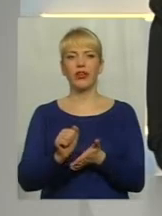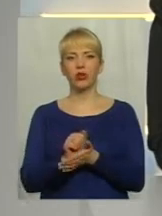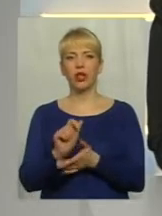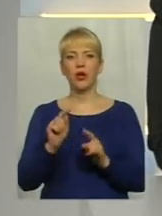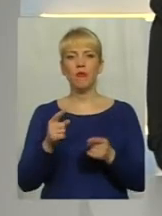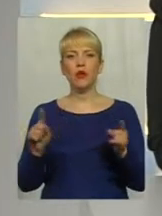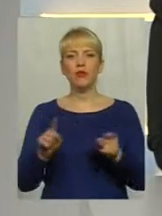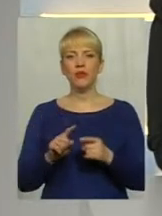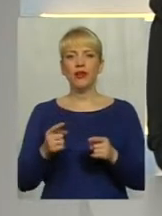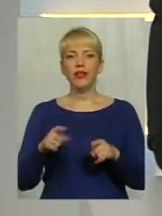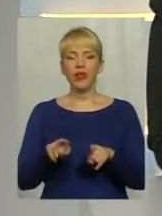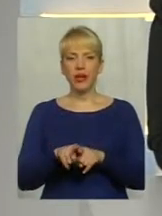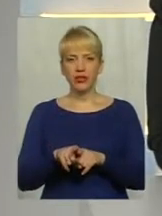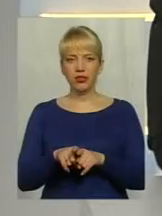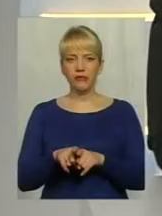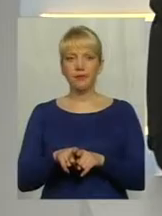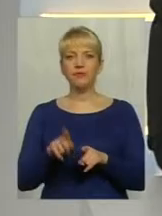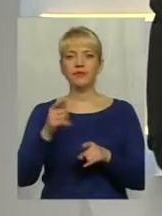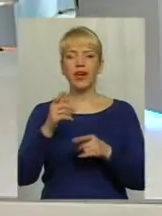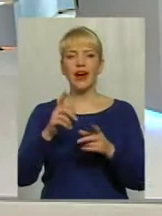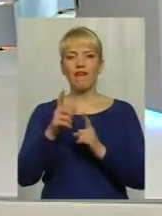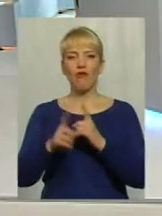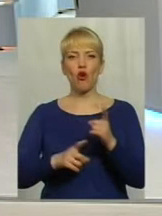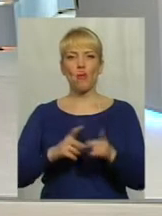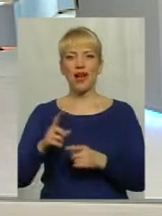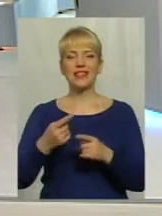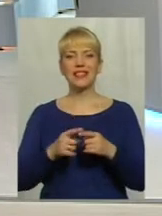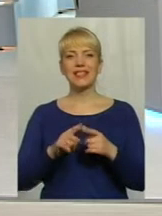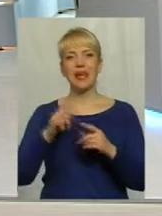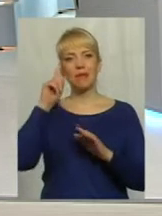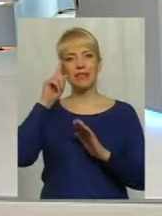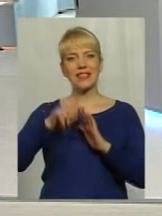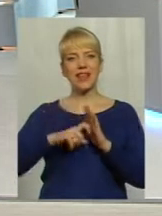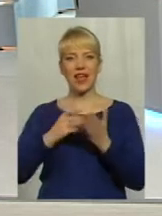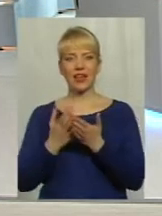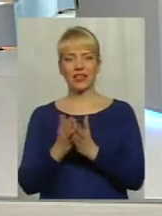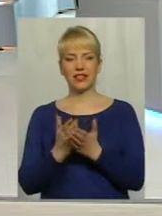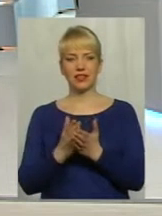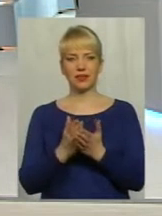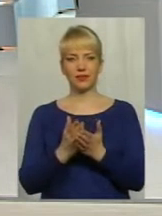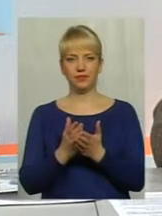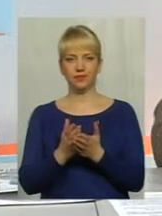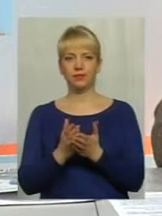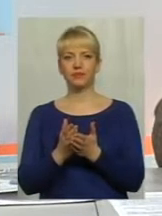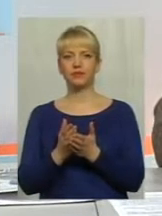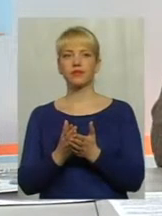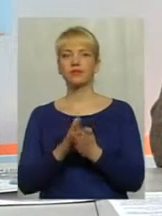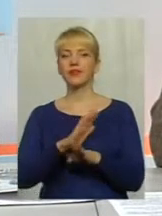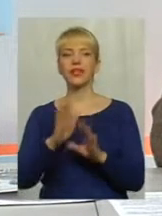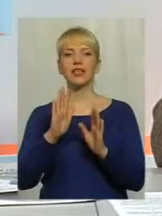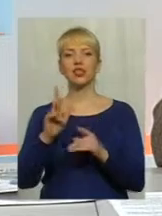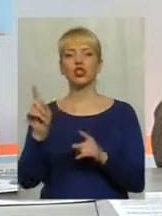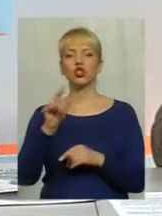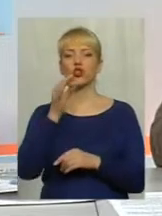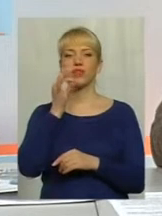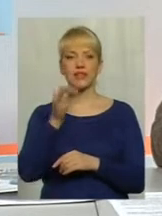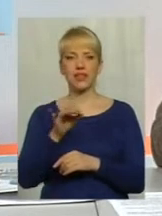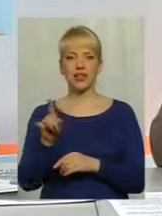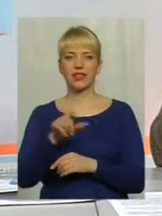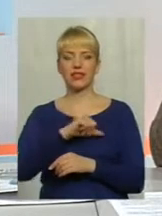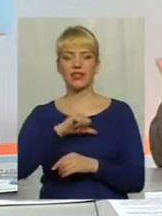реформація – це пізнання книги. Це пізнання книги не тільки того, що тобі сказали, ти сам